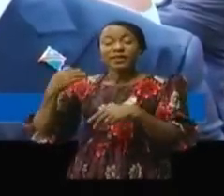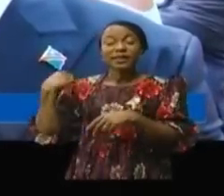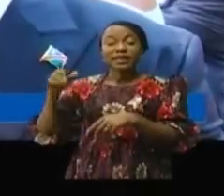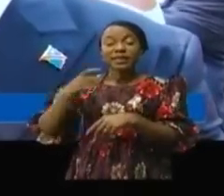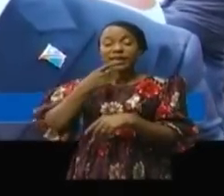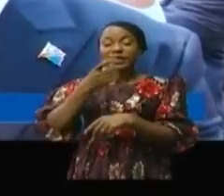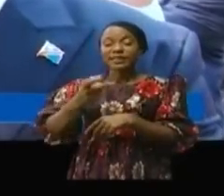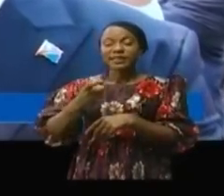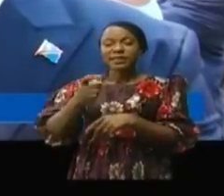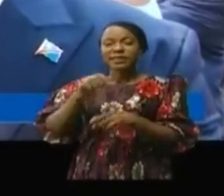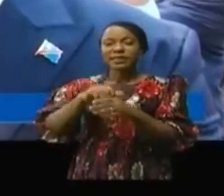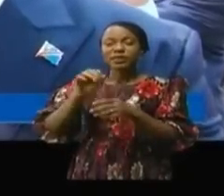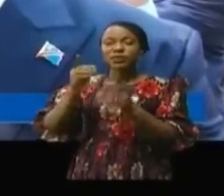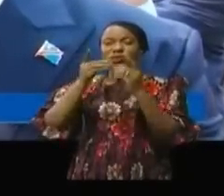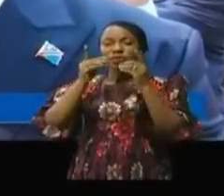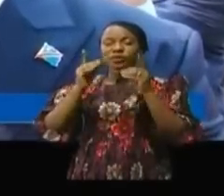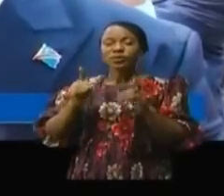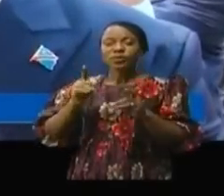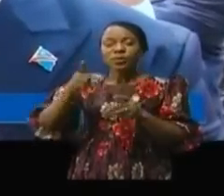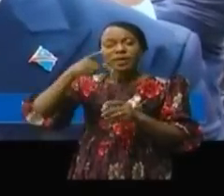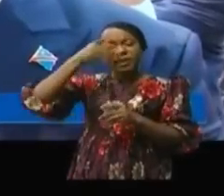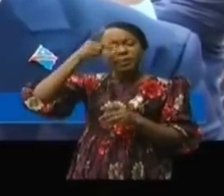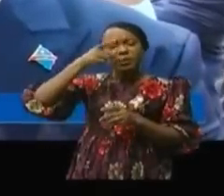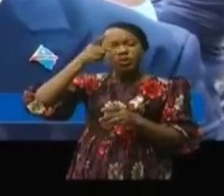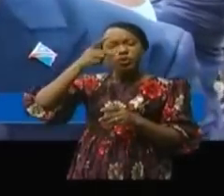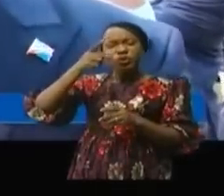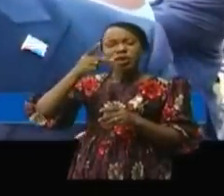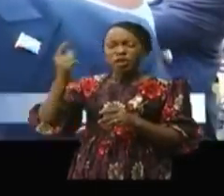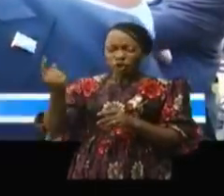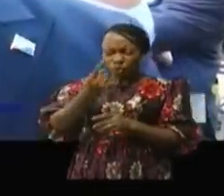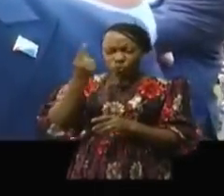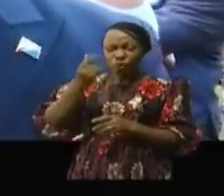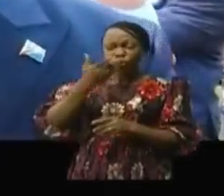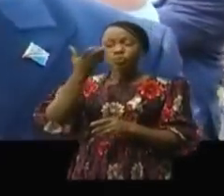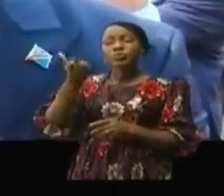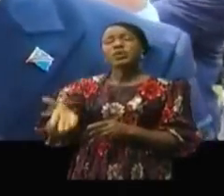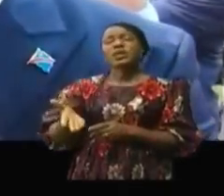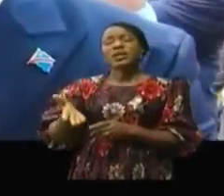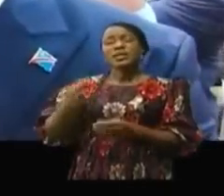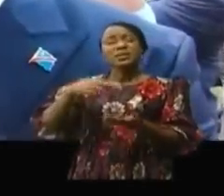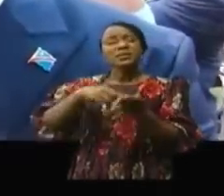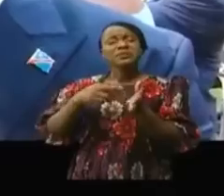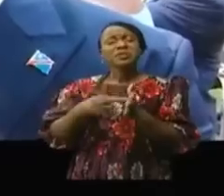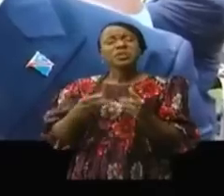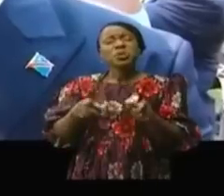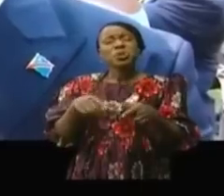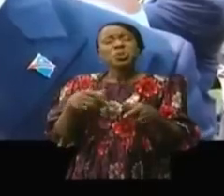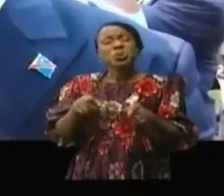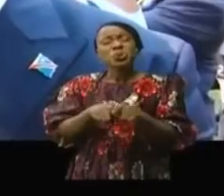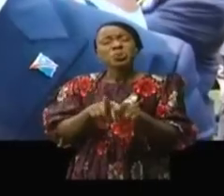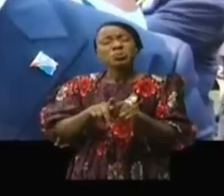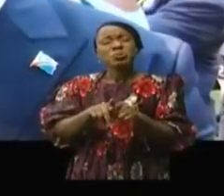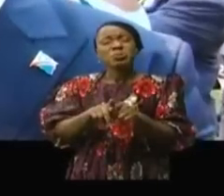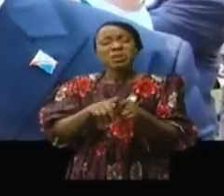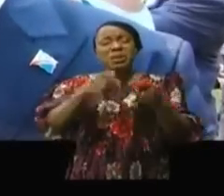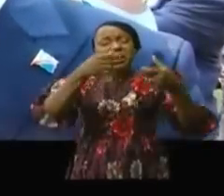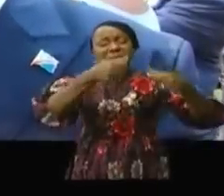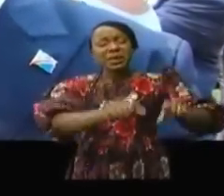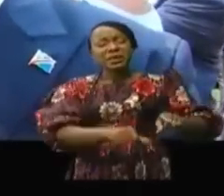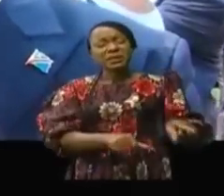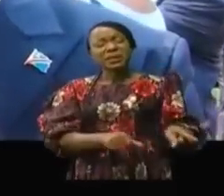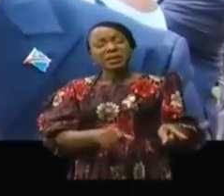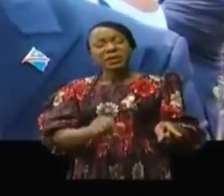discours, le pétrole a toujours existé, mais c'est comme s'il était gardé en jachère, non exploité, au